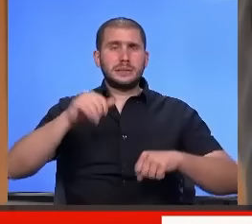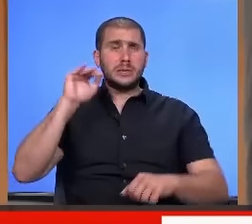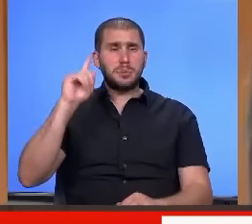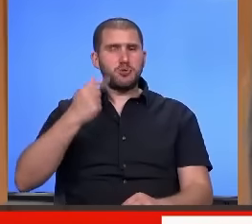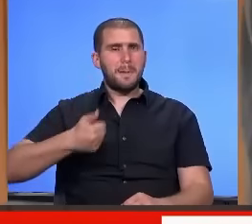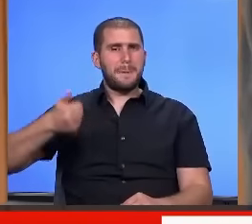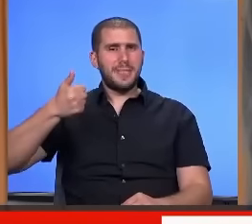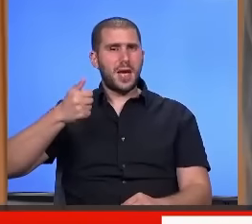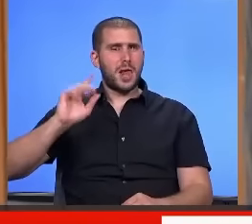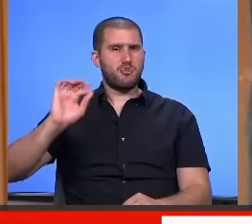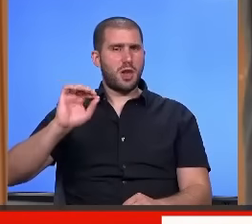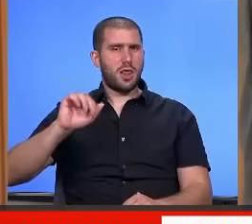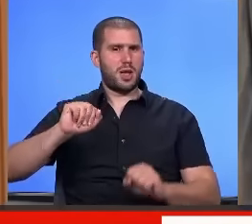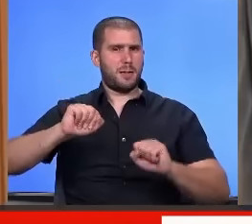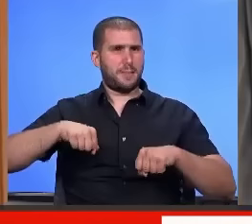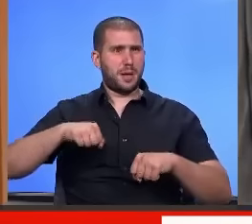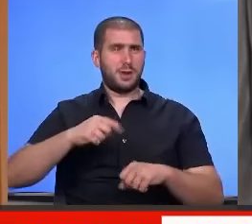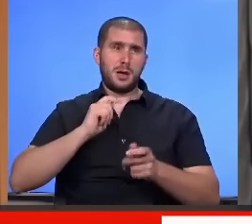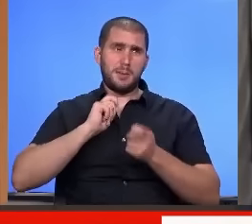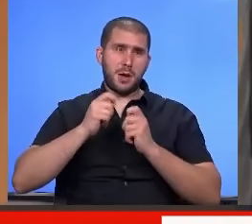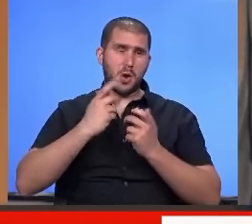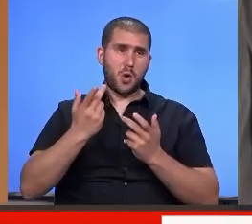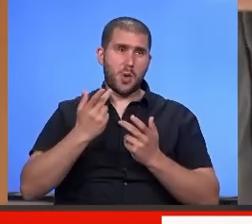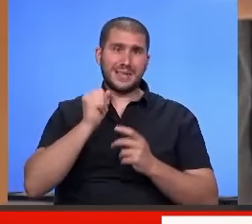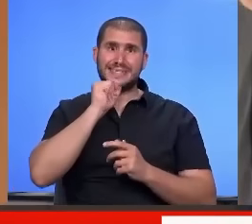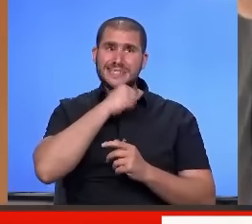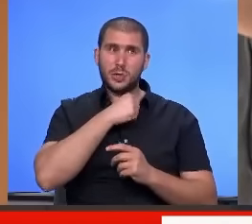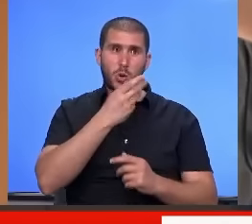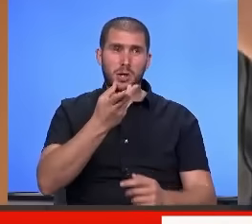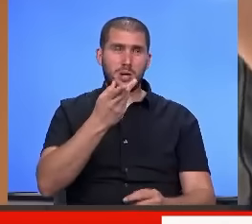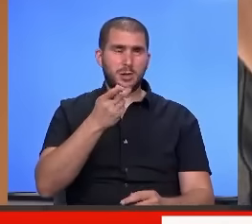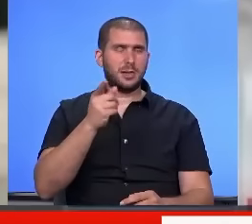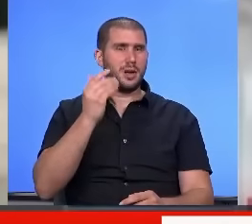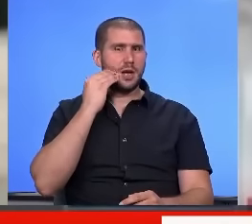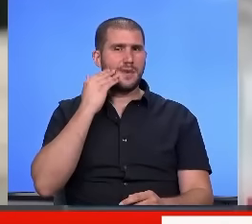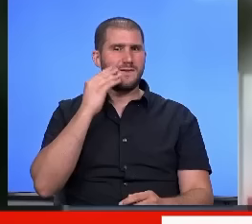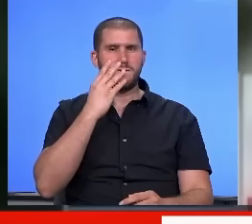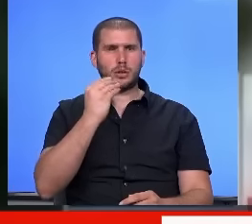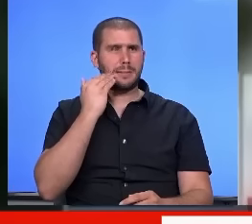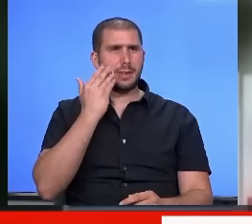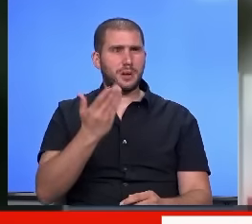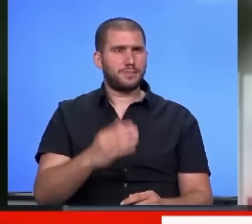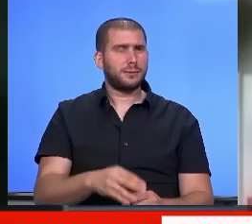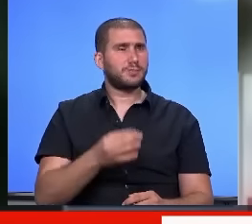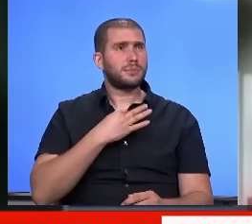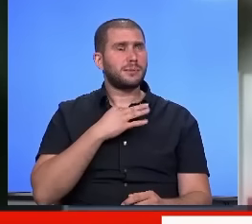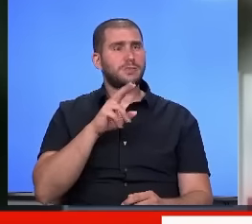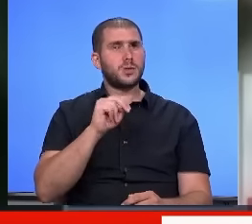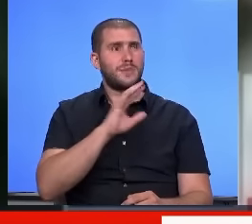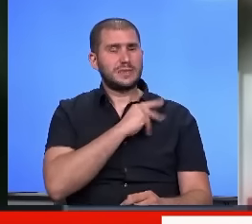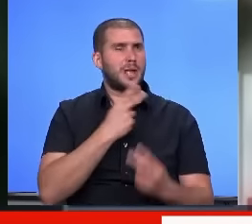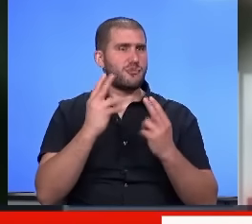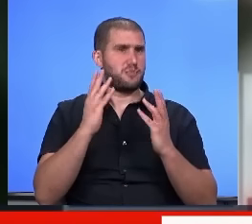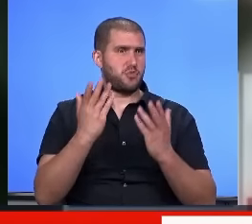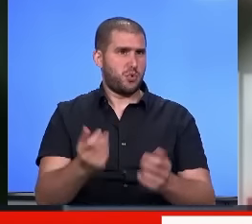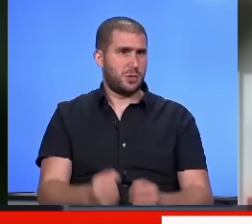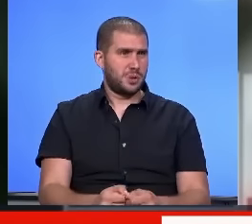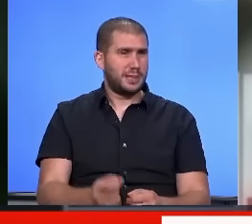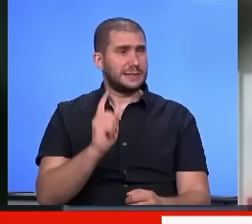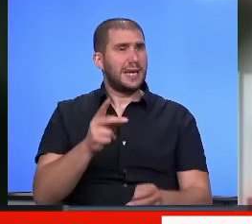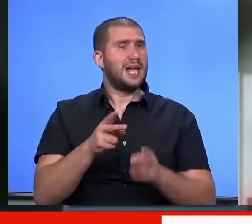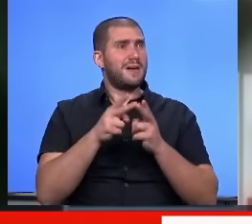הממלכה, אותו רעיון, הוא שיגידו היסטורי, לרשת פוקס האמריקנית. For us, the Palestinian issue is very important. We need